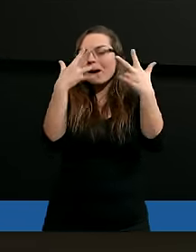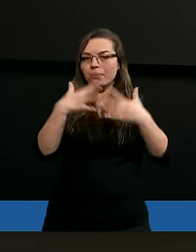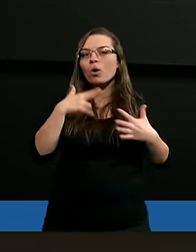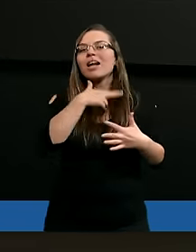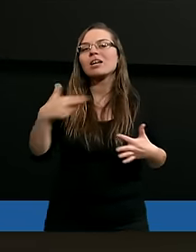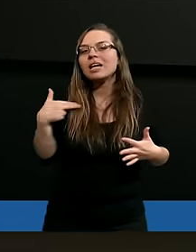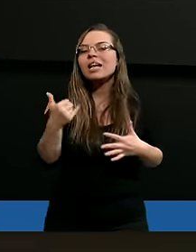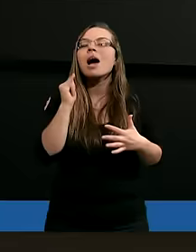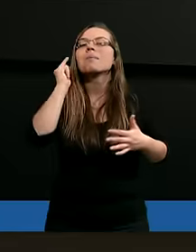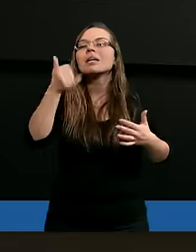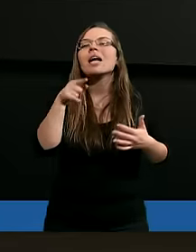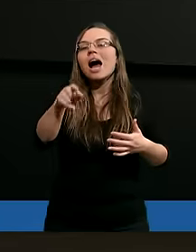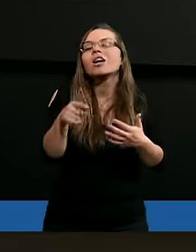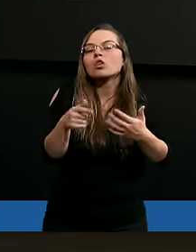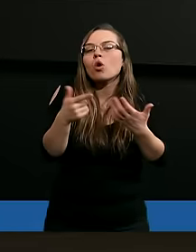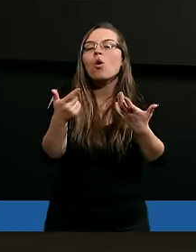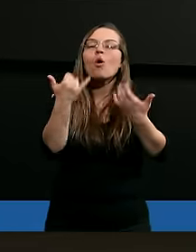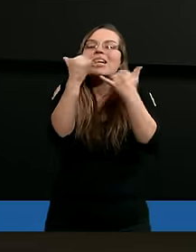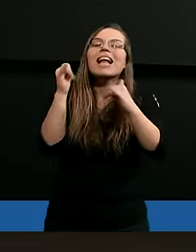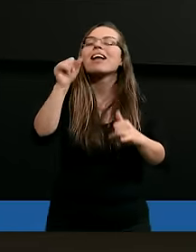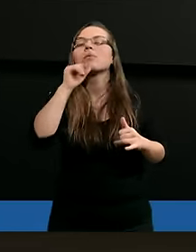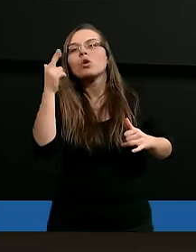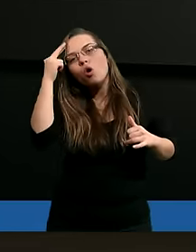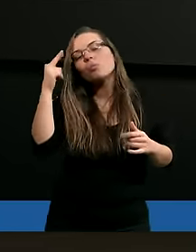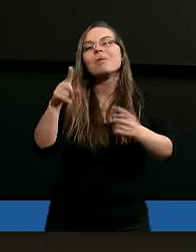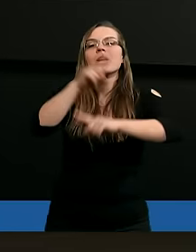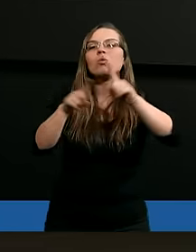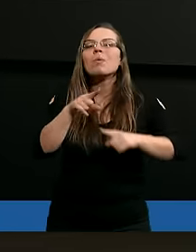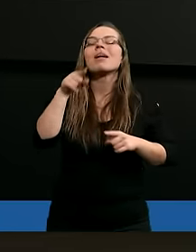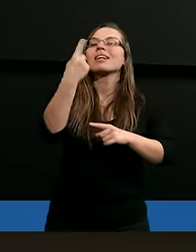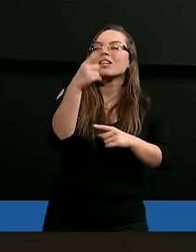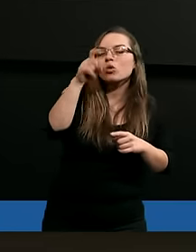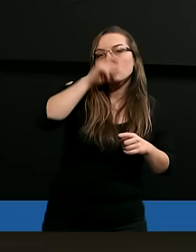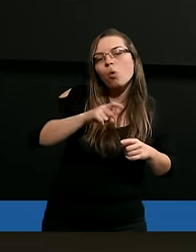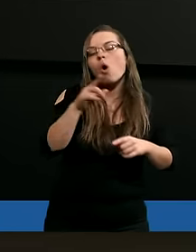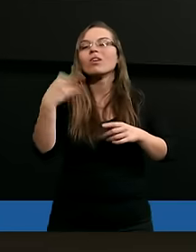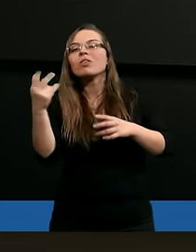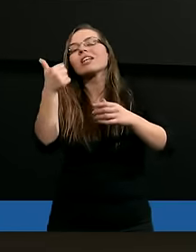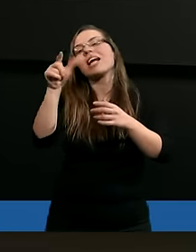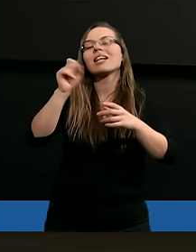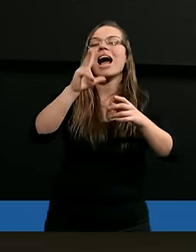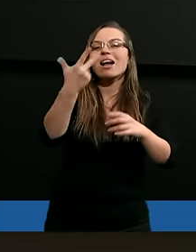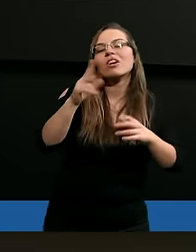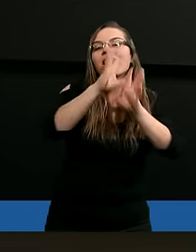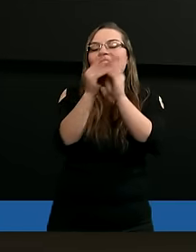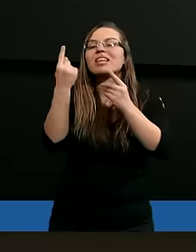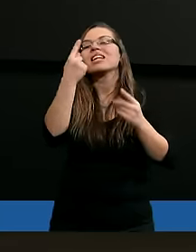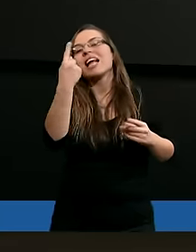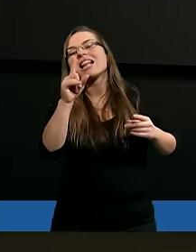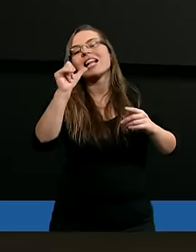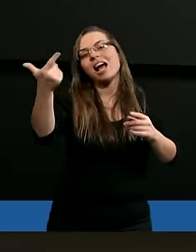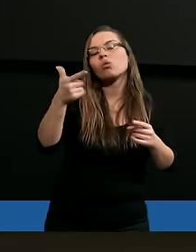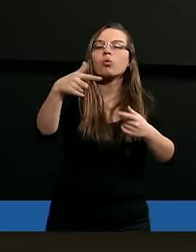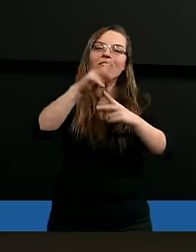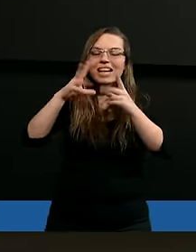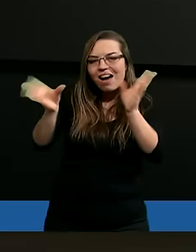nawet jak ty, człowieku, nie wierzysz, próbujesz sobie to jakoś inaczej tłumaczyć, to jednak diabeł stoi za jednym i za drugim i za wszystkim. No ale